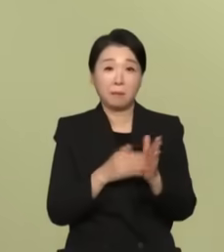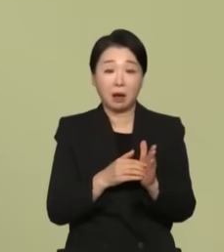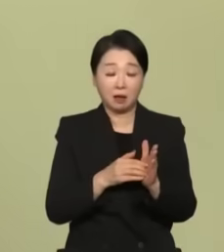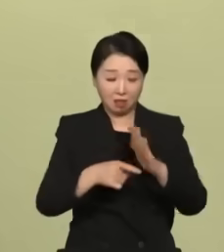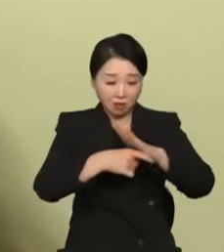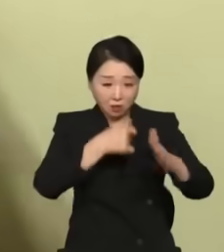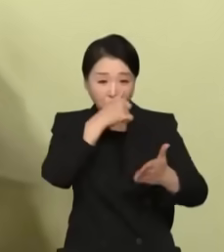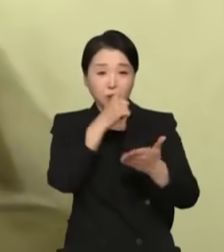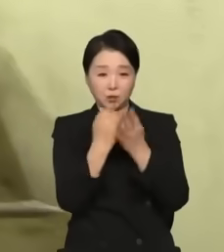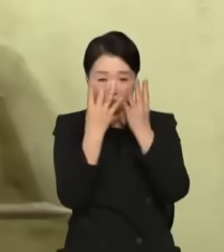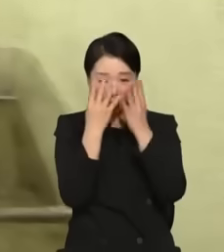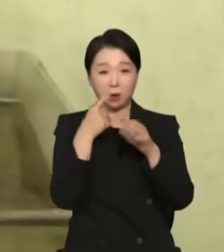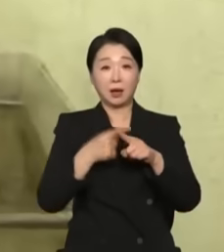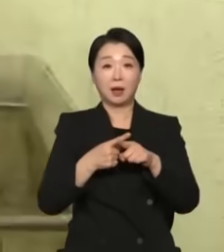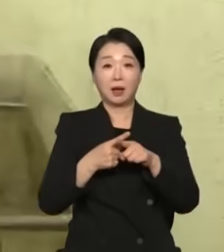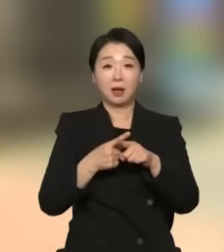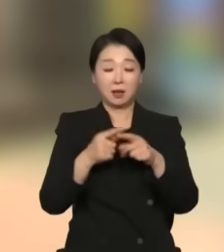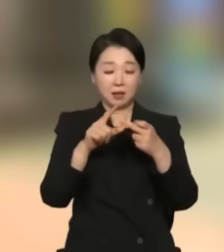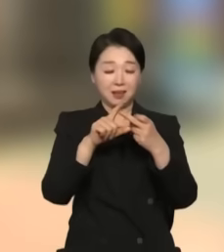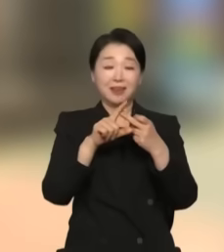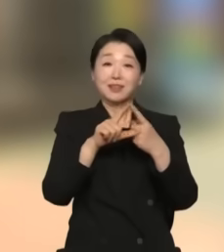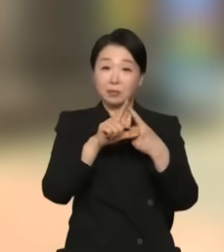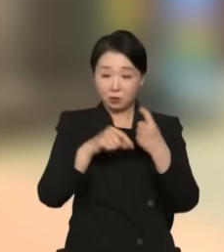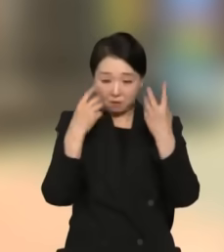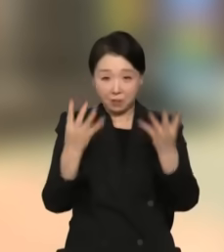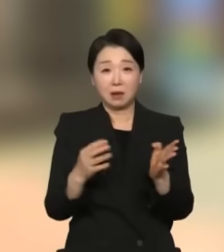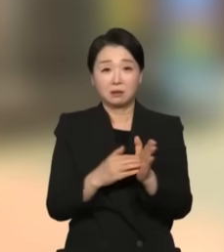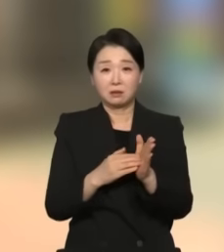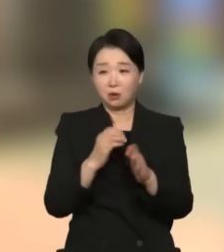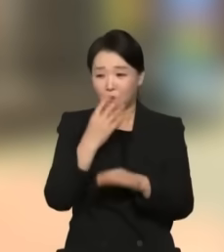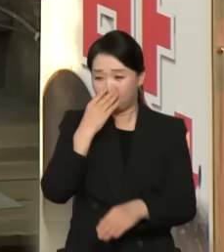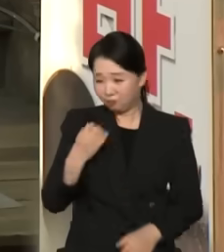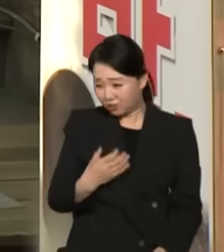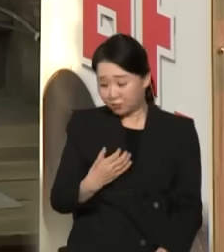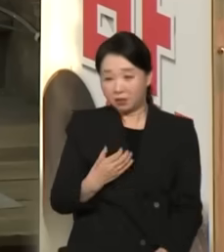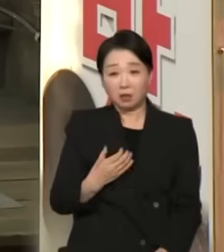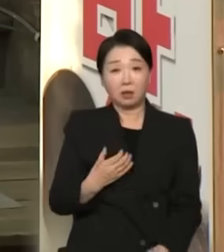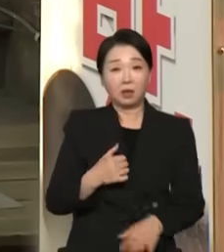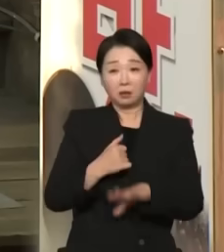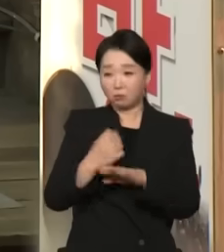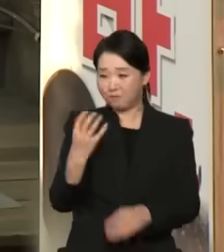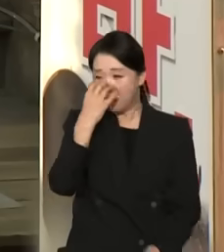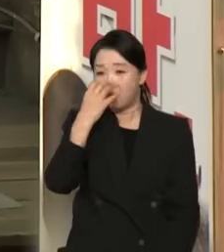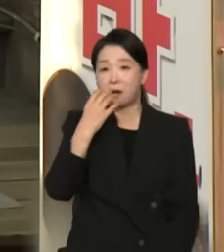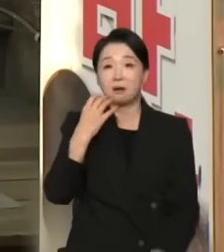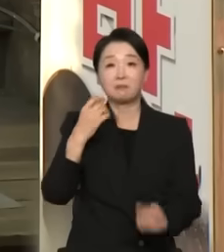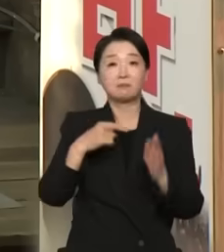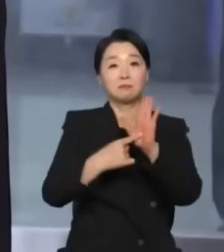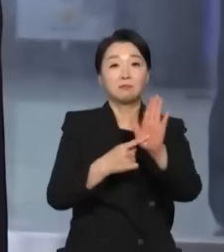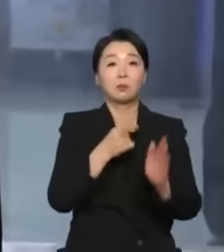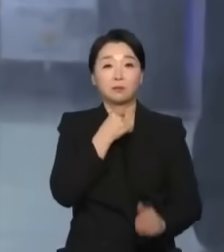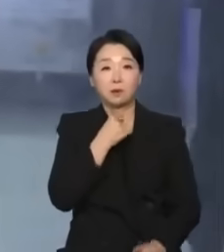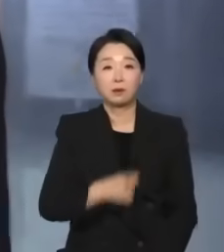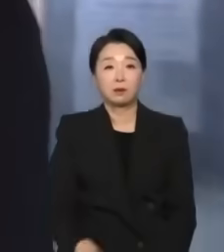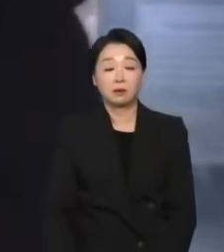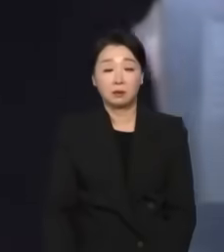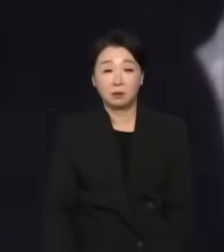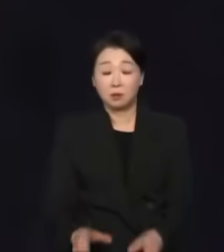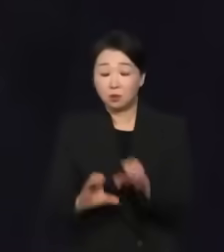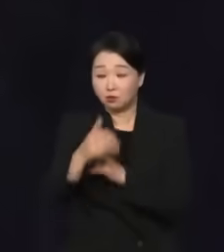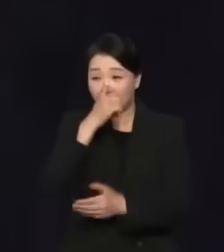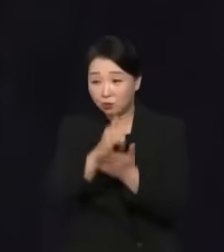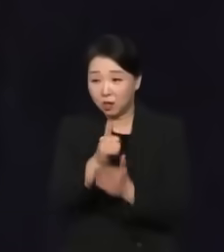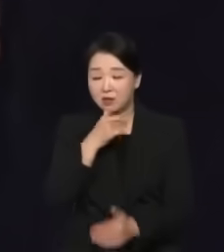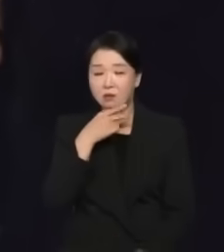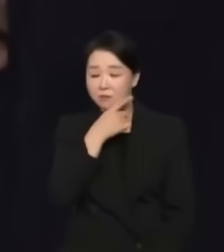등으로 복역하다 지난해 11월 출소한 뒤 무시당하는 느낌에 강해 보이고 싶어졌다는 겁니다. 추가 범행이 있는지